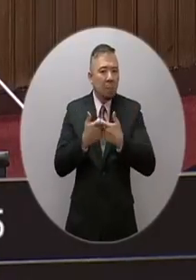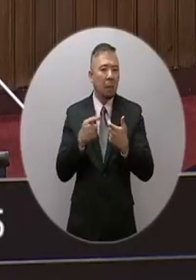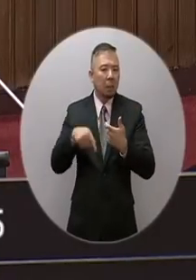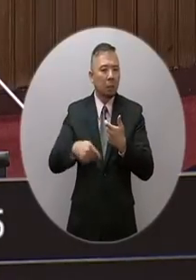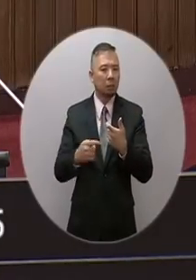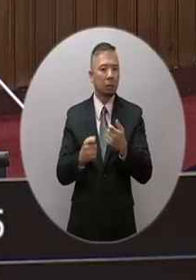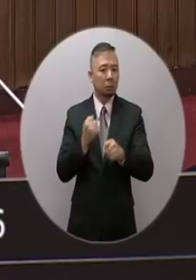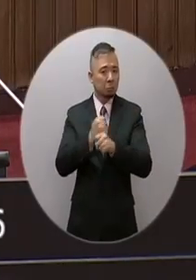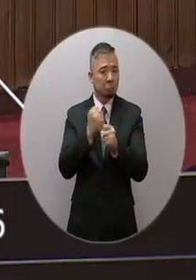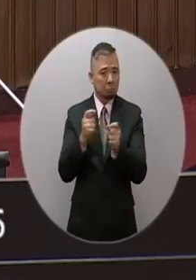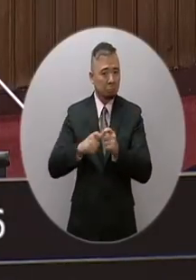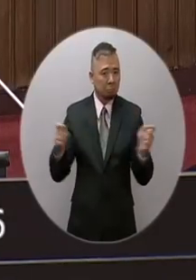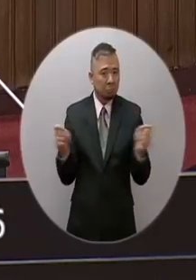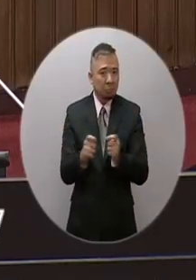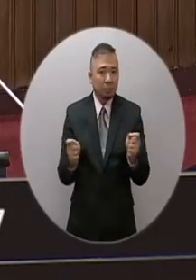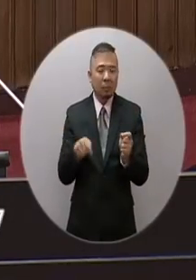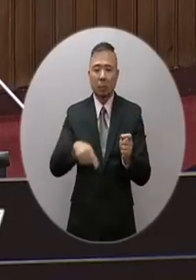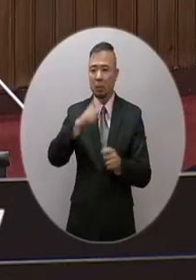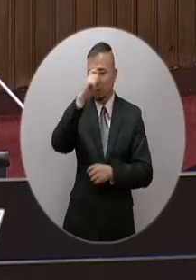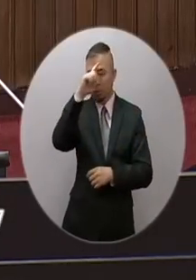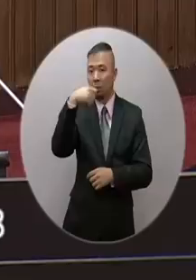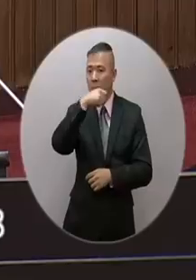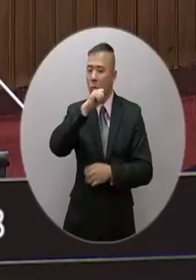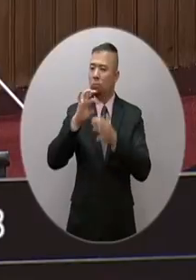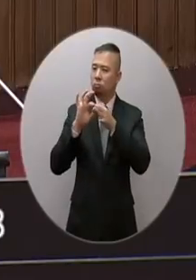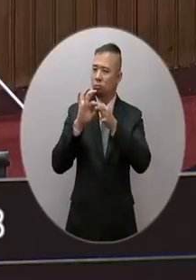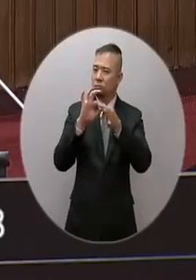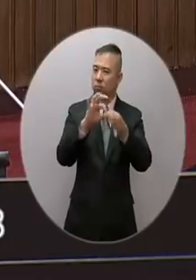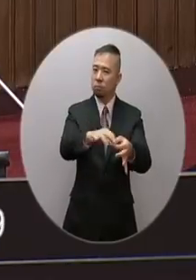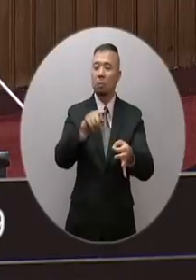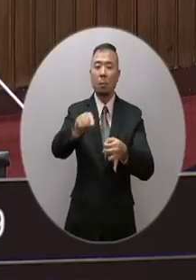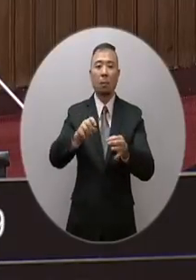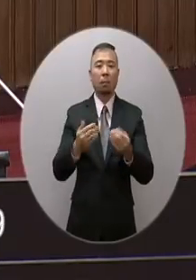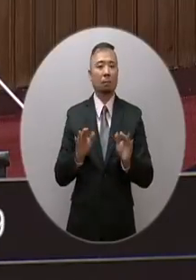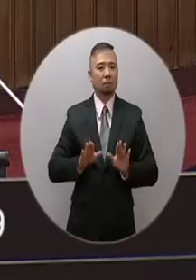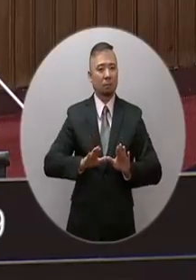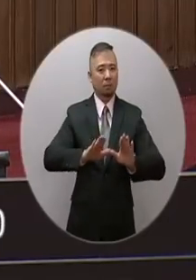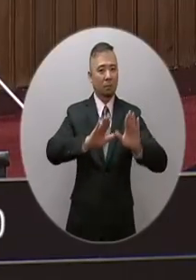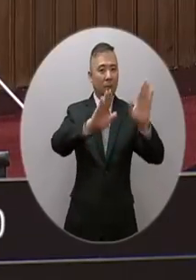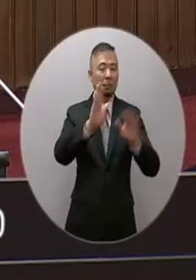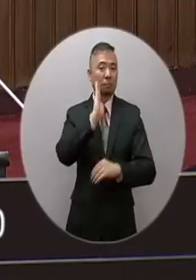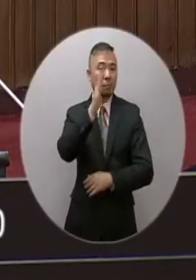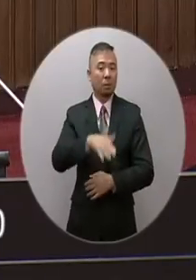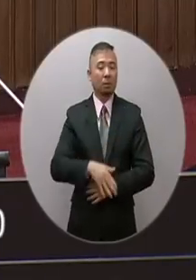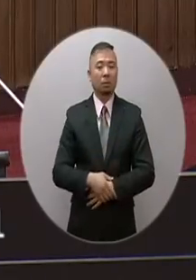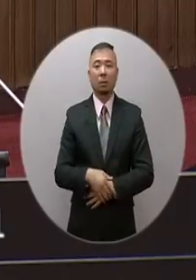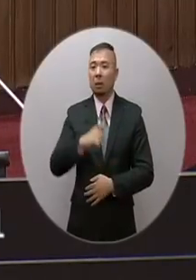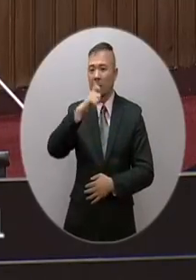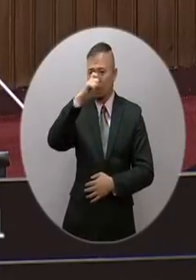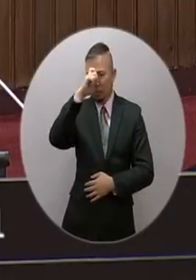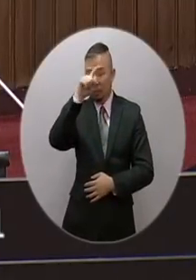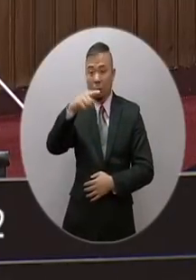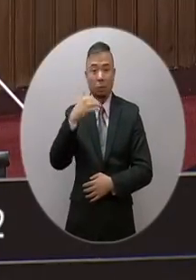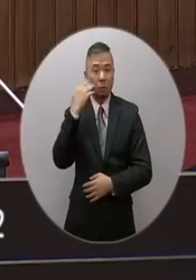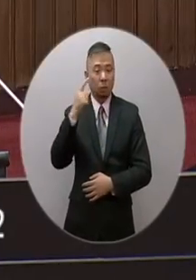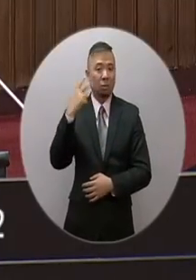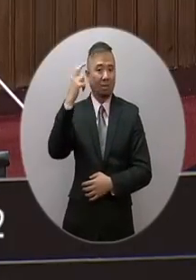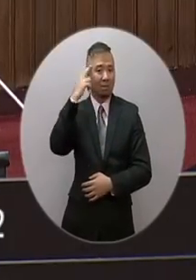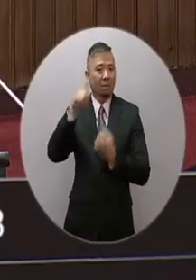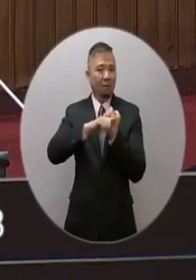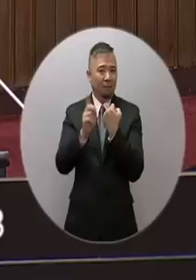台湾的长治久安顺利发展，我们能否在不劳师动众、不修宪的前提